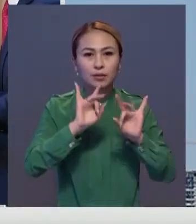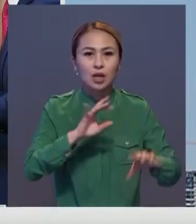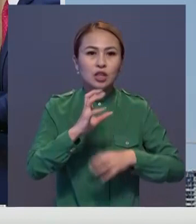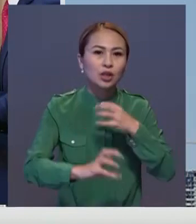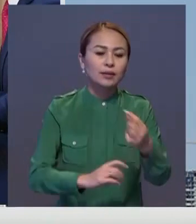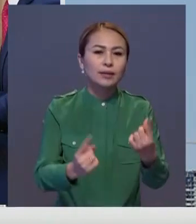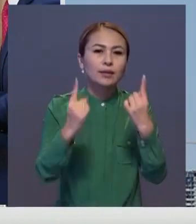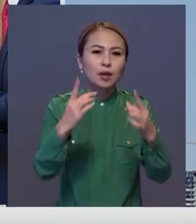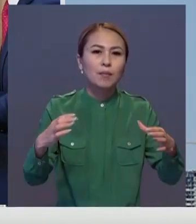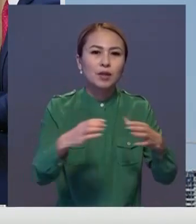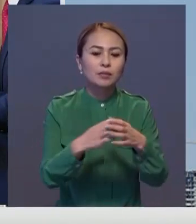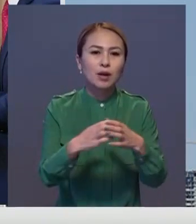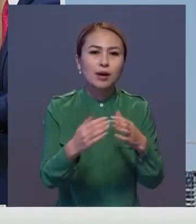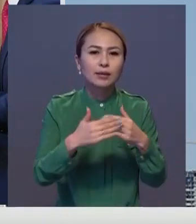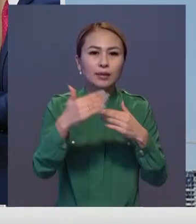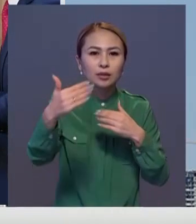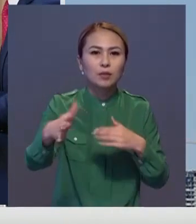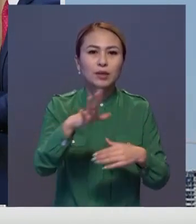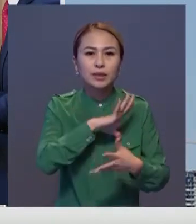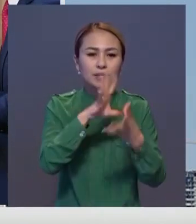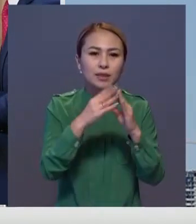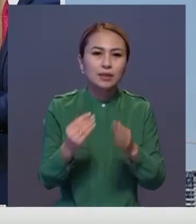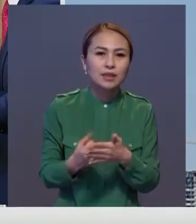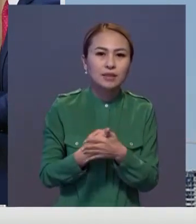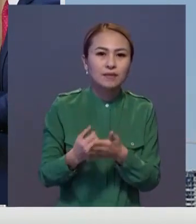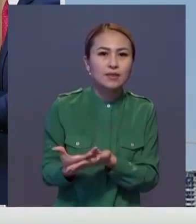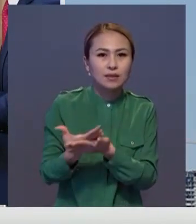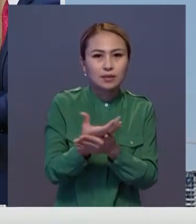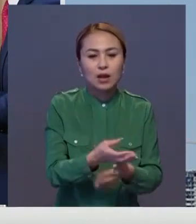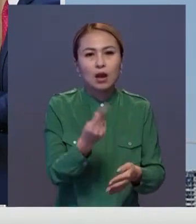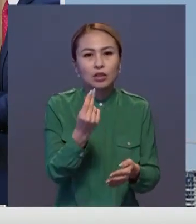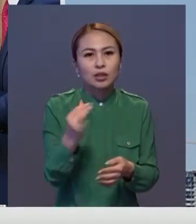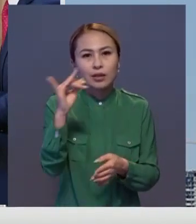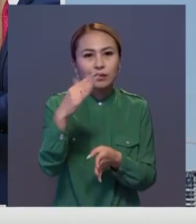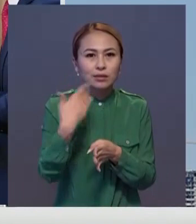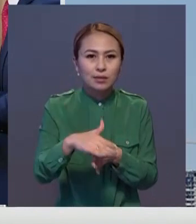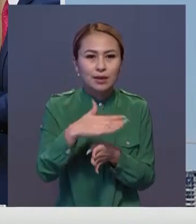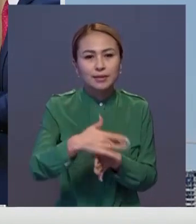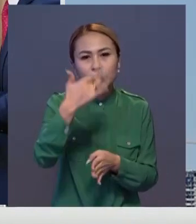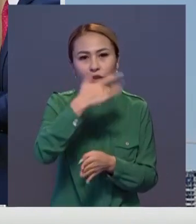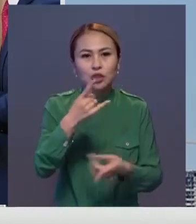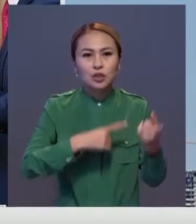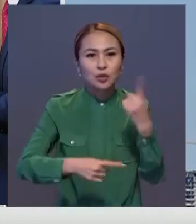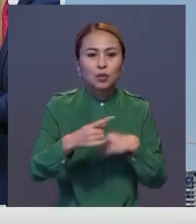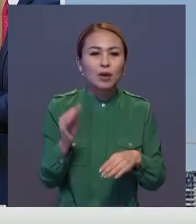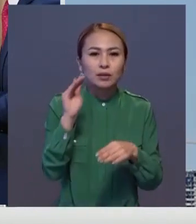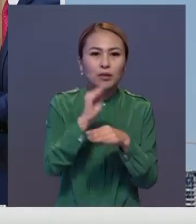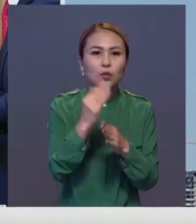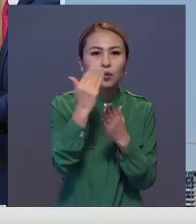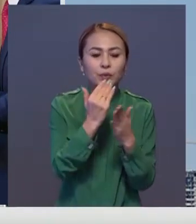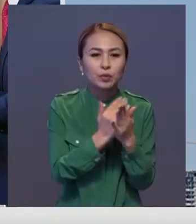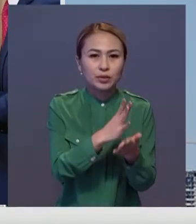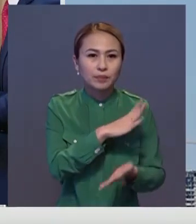айтты. Жаһандық ірі компаниялармен арадағы ынтымақтастық негізінде инвестиция тарту, ақша кредит саясатын жетілдіруге